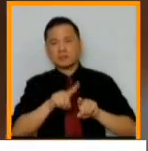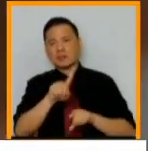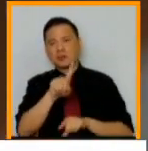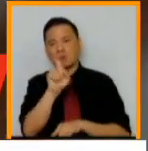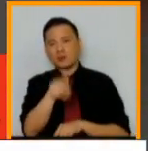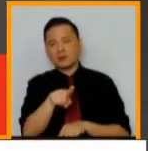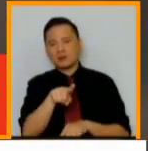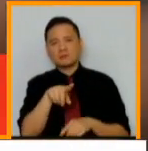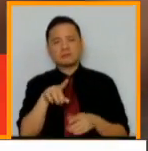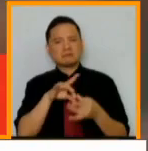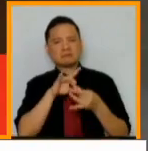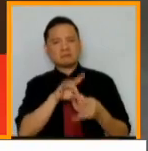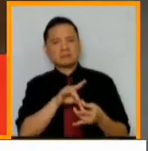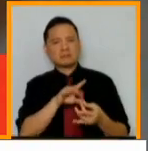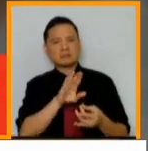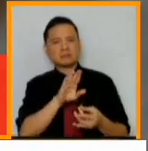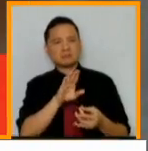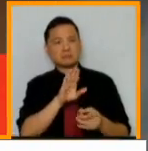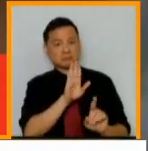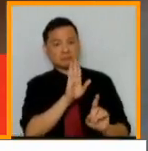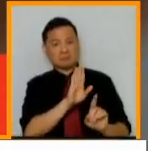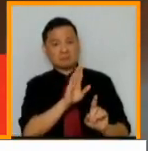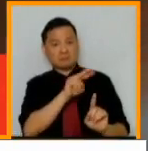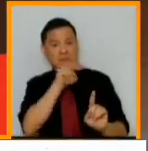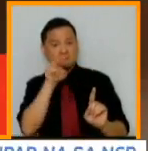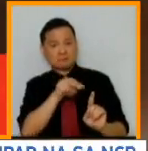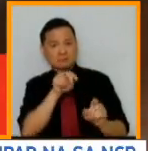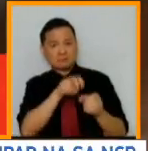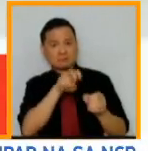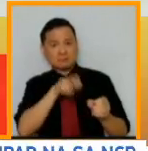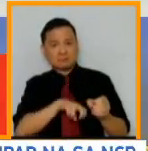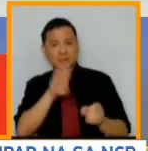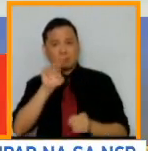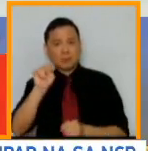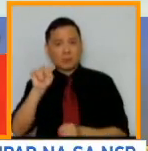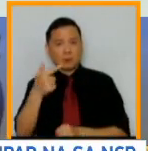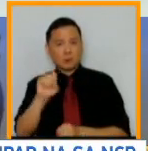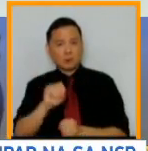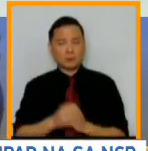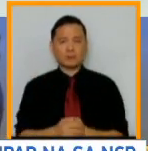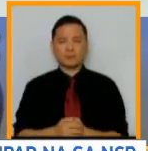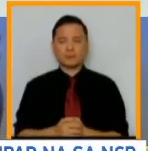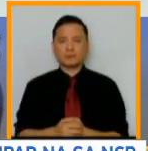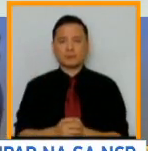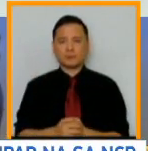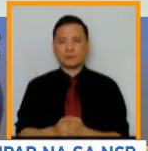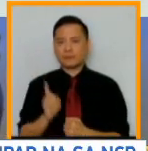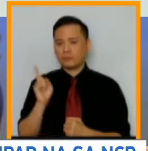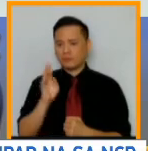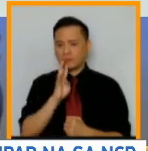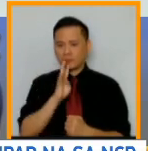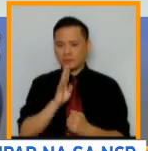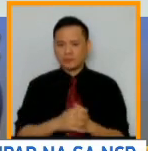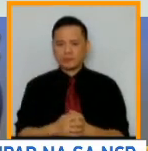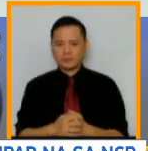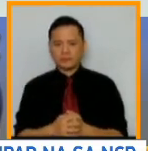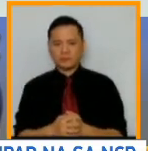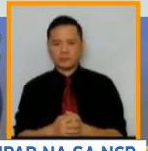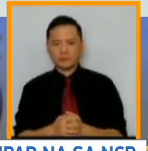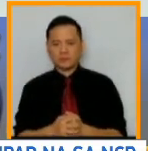reaksyon sa pag-atras ni Senador Bongo sa presidential race. Karoon lang ako na ibawaan ano, nag-withdraw na